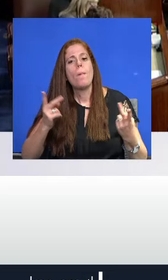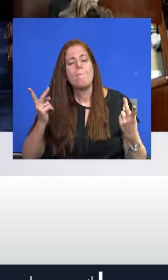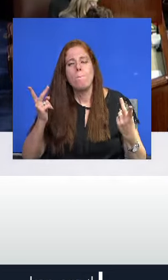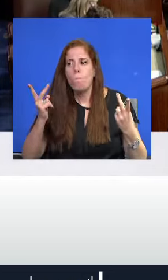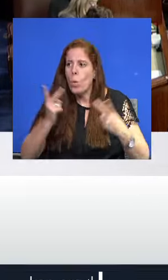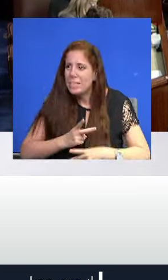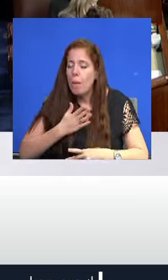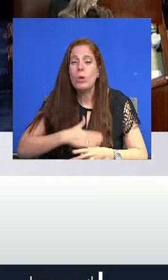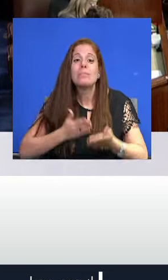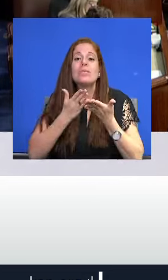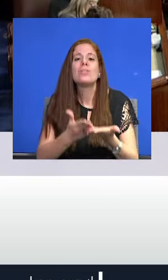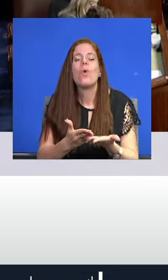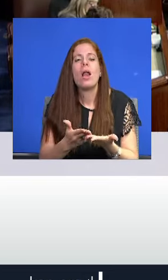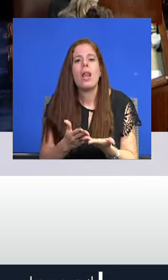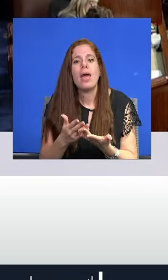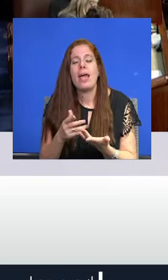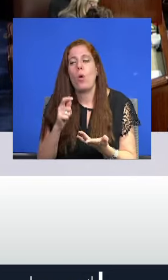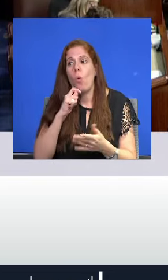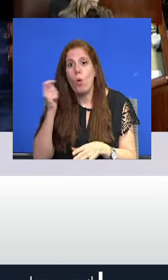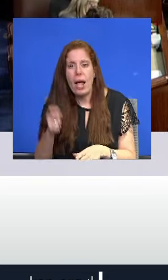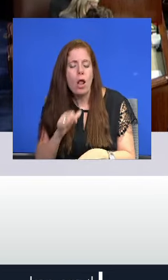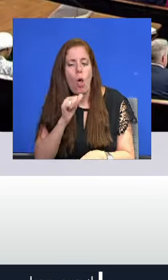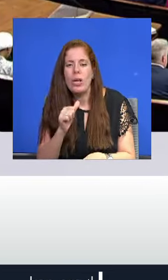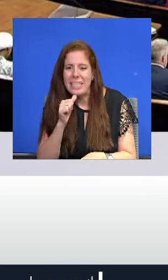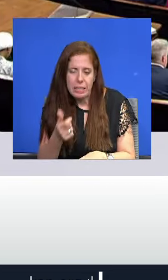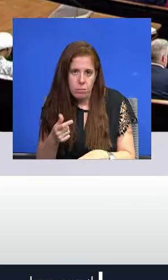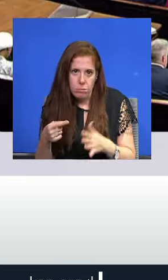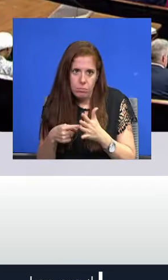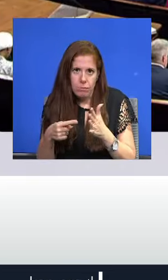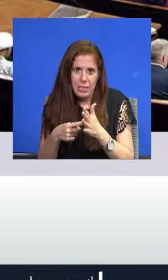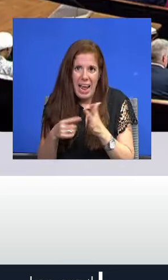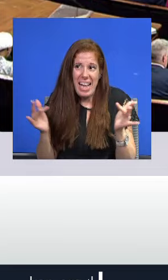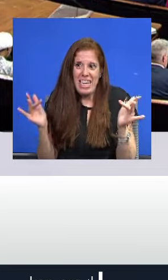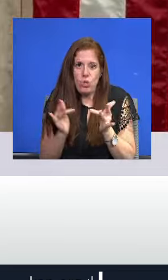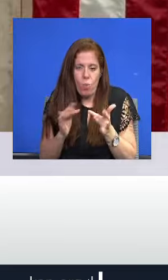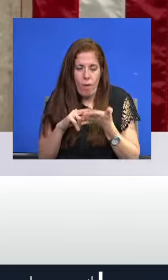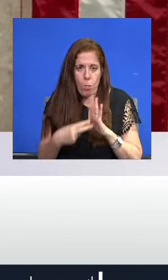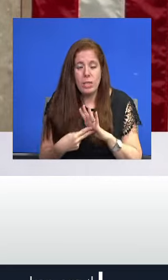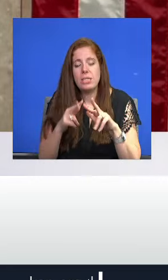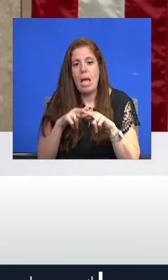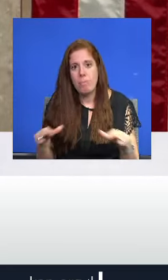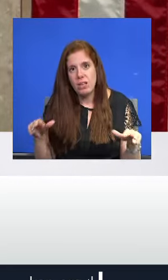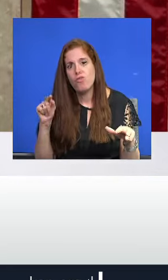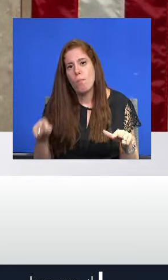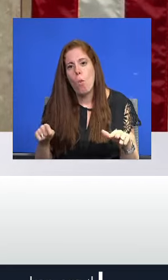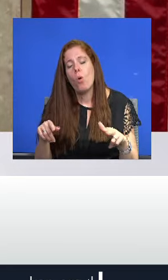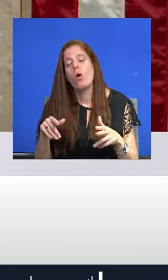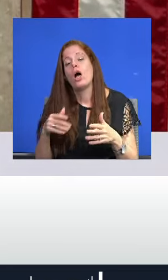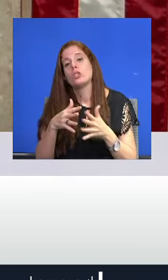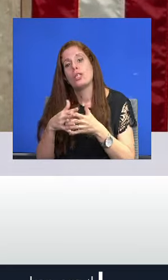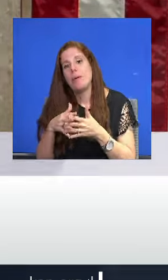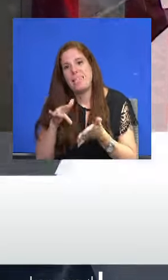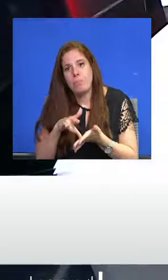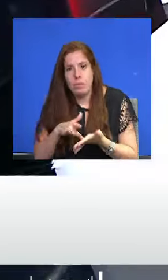לאוקראינה אפילו, לא יכולים להסכים על זה בגלל הכיתוב הפוליטי והחלוקה הפוליטית. זה המצב שבו נמצאת ארצות הברית ברגע